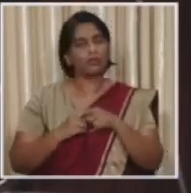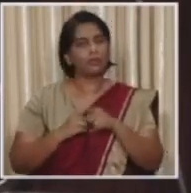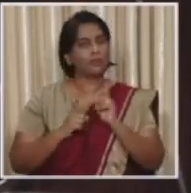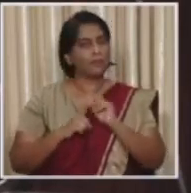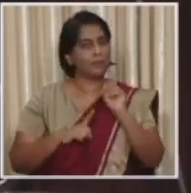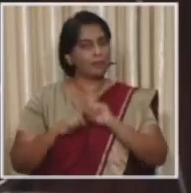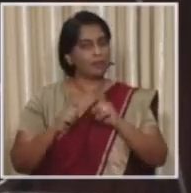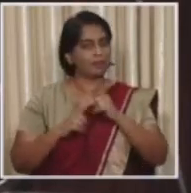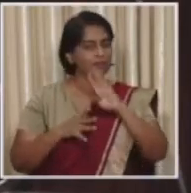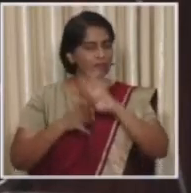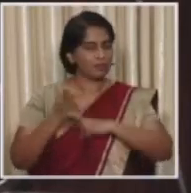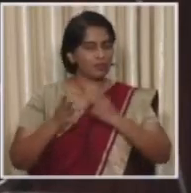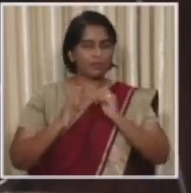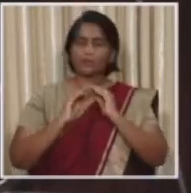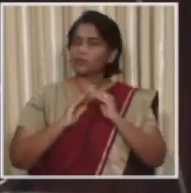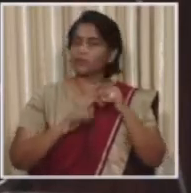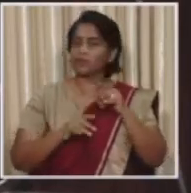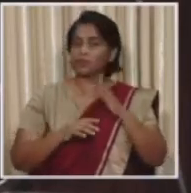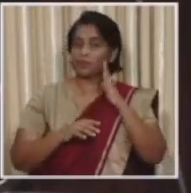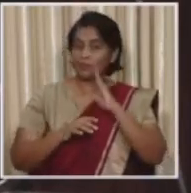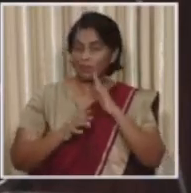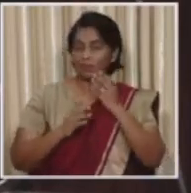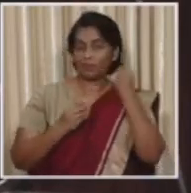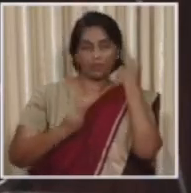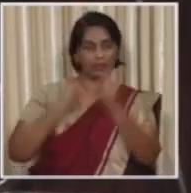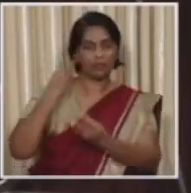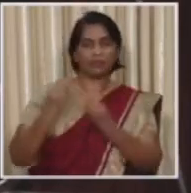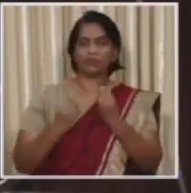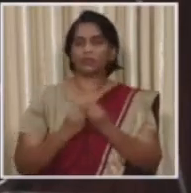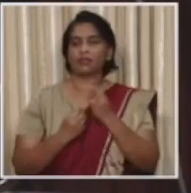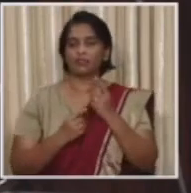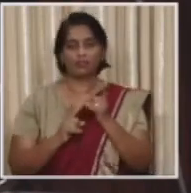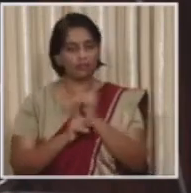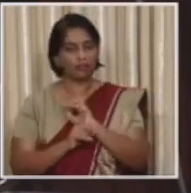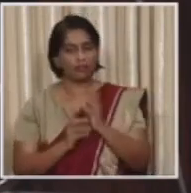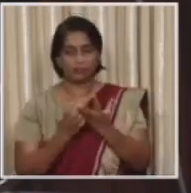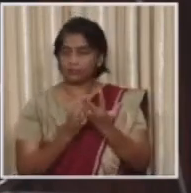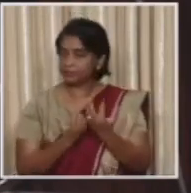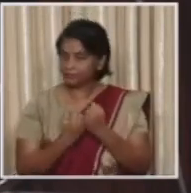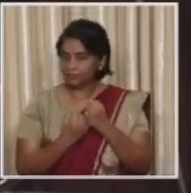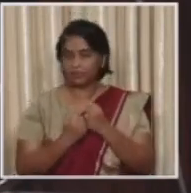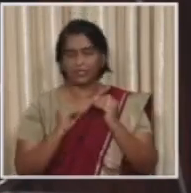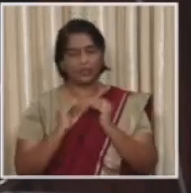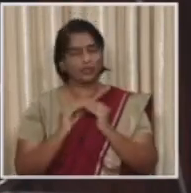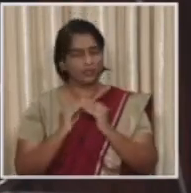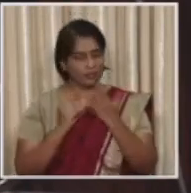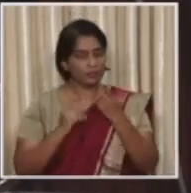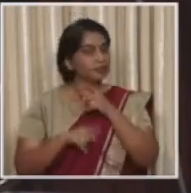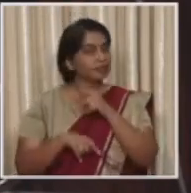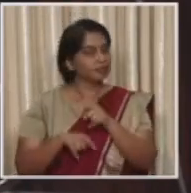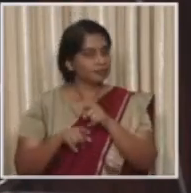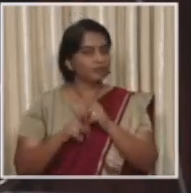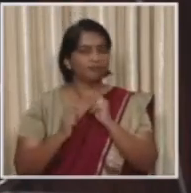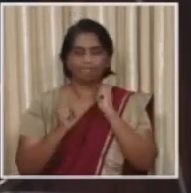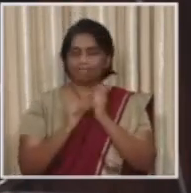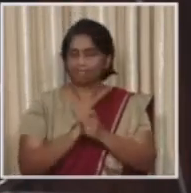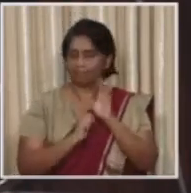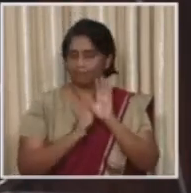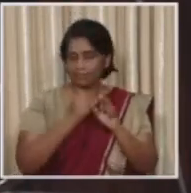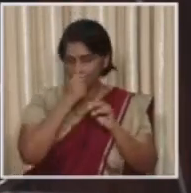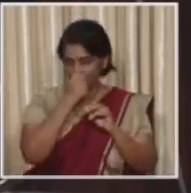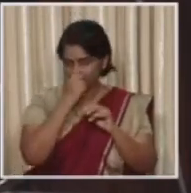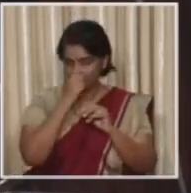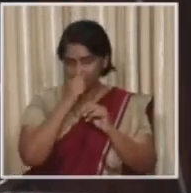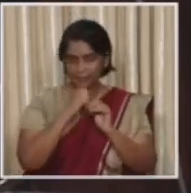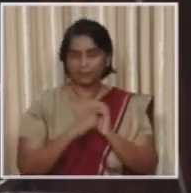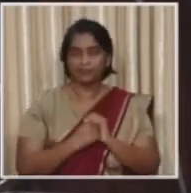පාර්ලිමේන්තු අයවැය කාර්යාලයට විදේශීය ප්‍රධානයන් ලබා ගැනීම ඍජුවම ලබා ගැනීම නුසුදුසුයි කියලා. එය වෙනස් කළ යුතුයි කියලා.